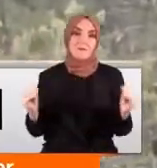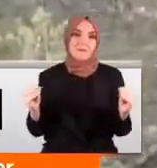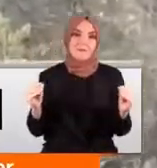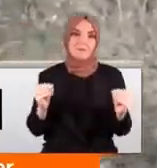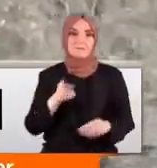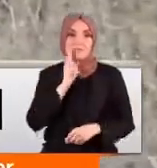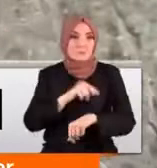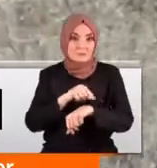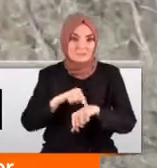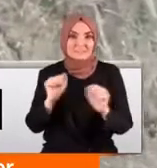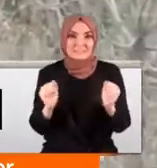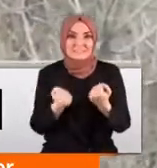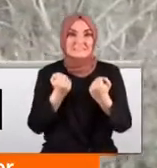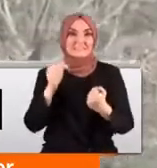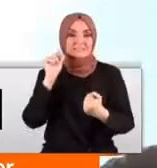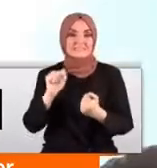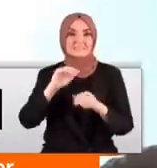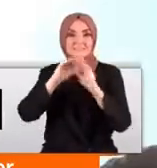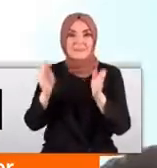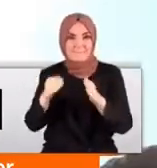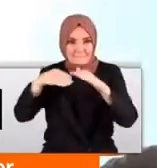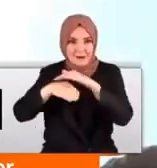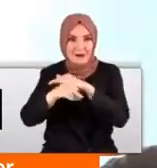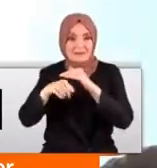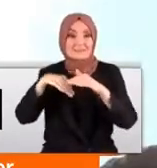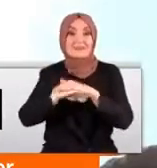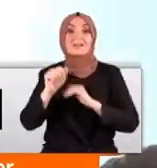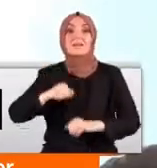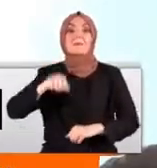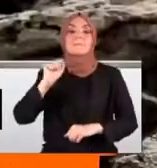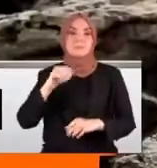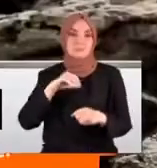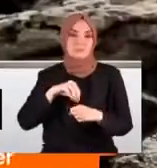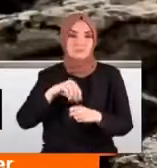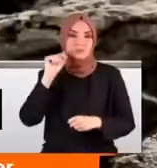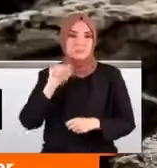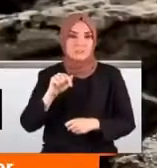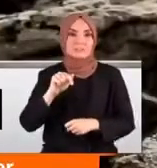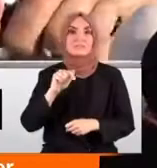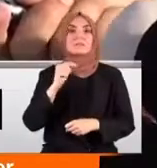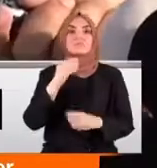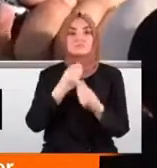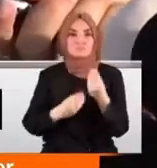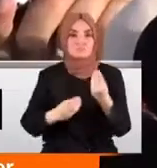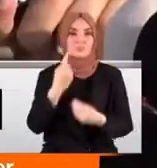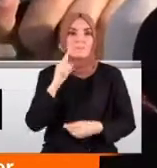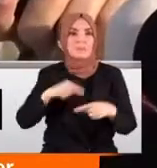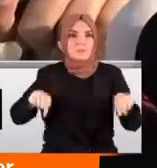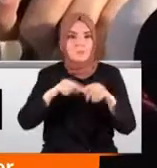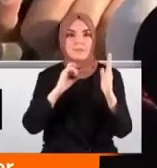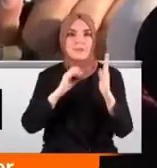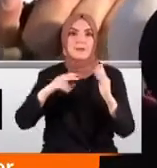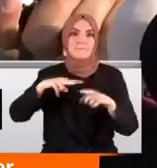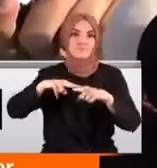mağaralarda saklanmaması için Muş, Bingöl, Diyarbakır üçgeninde Eren Sonbahar kış operasyonu başlatıldı. Terörü gündemden